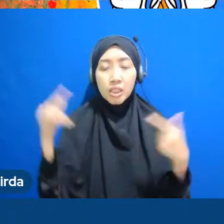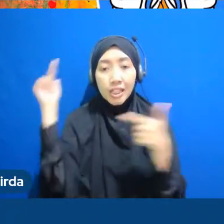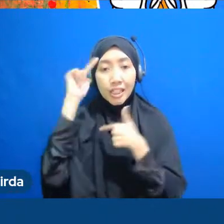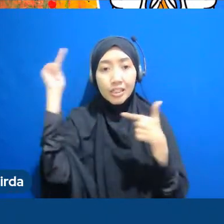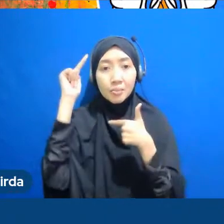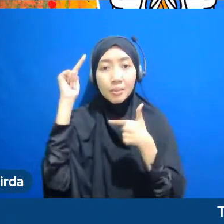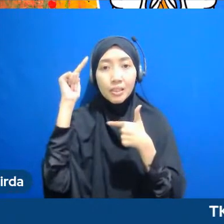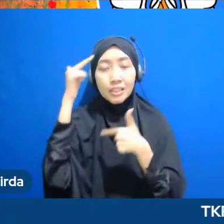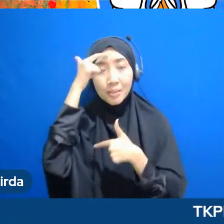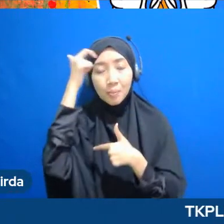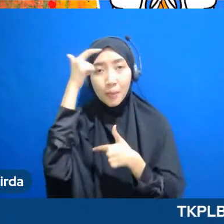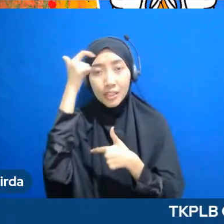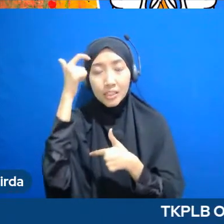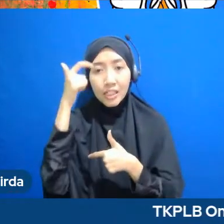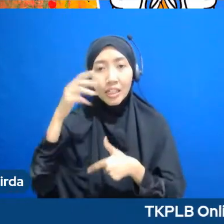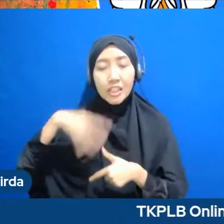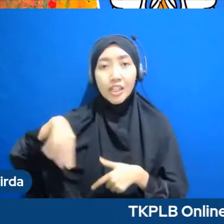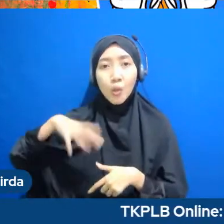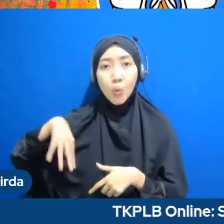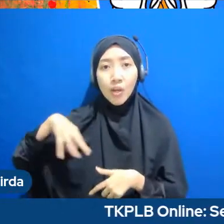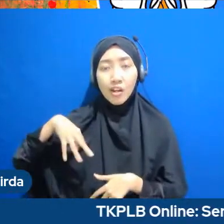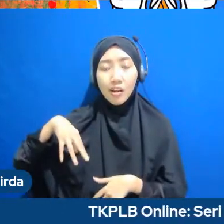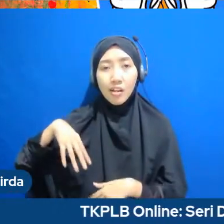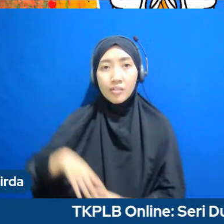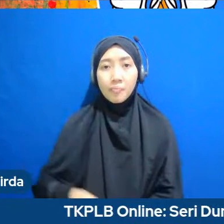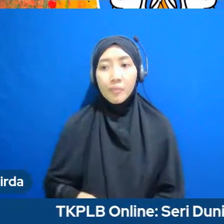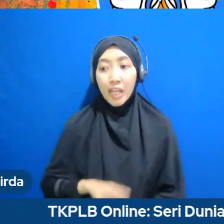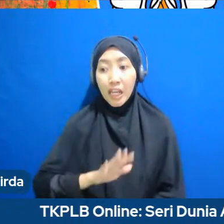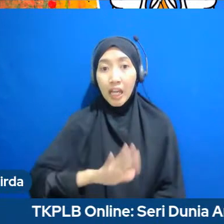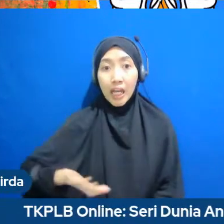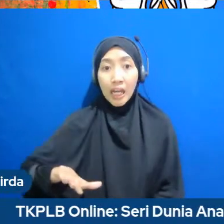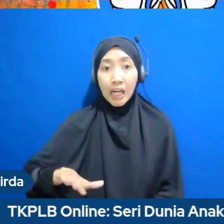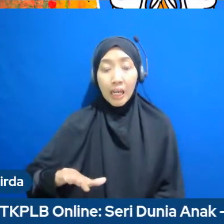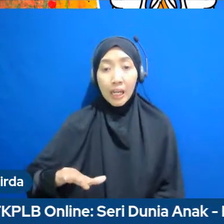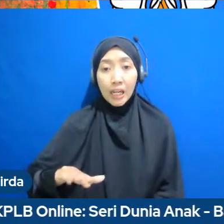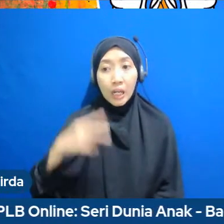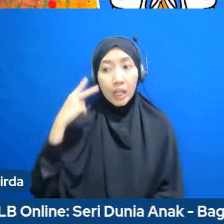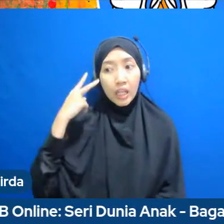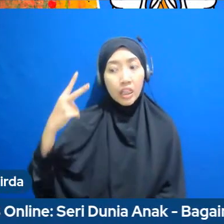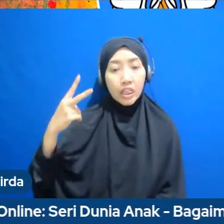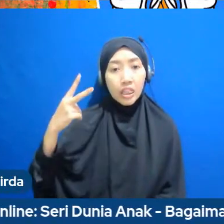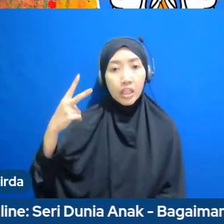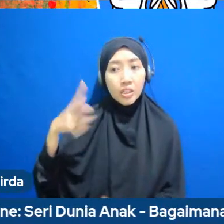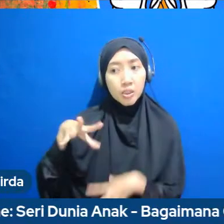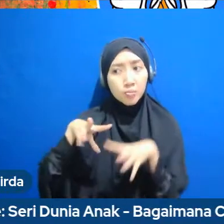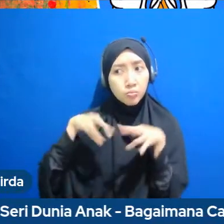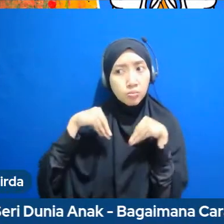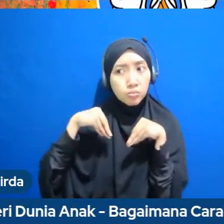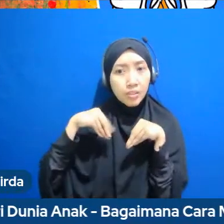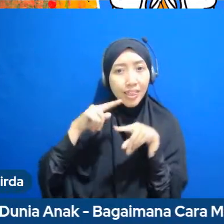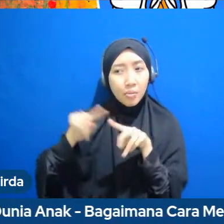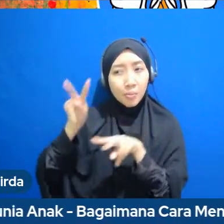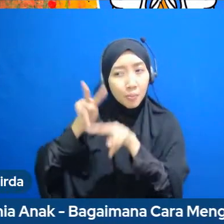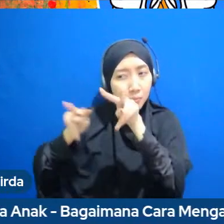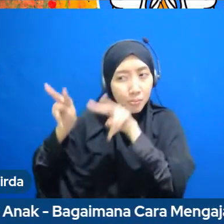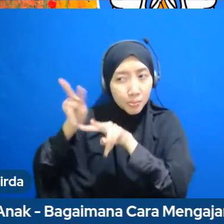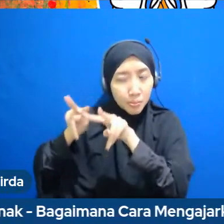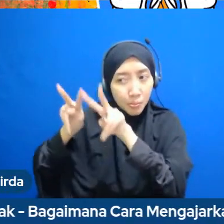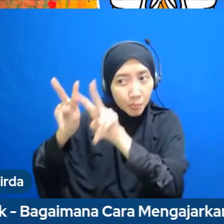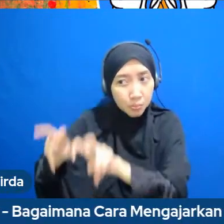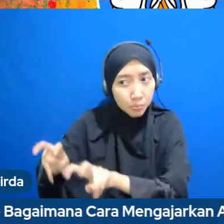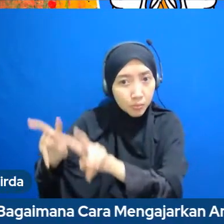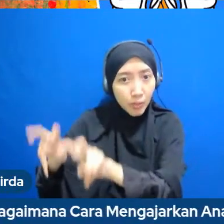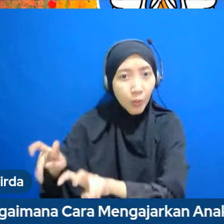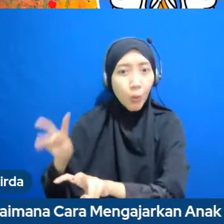itu dipelajari di keluarga. Jadi anak-anak itu walaupun kelihatannya mereka itu diam, tapi mereka mengamati, mengobservasi orang